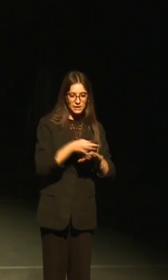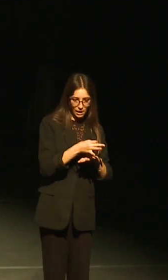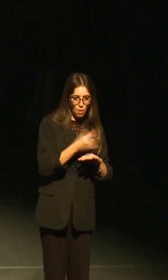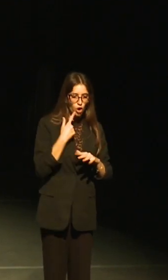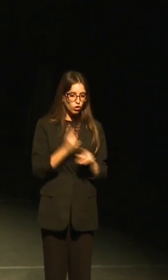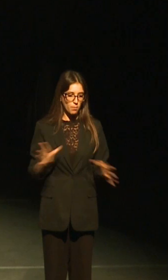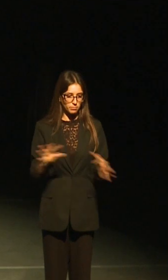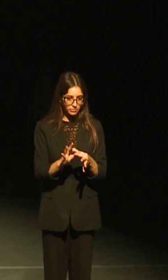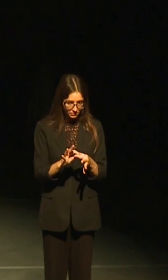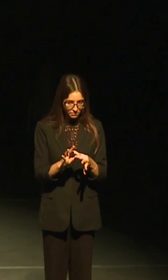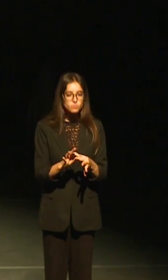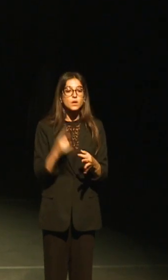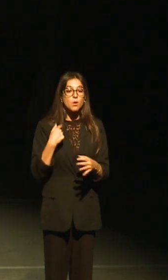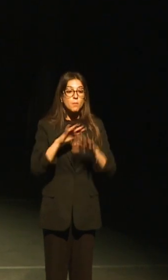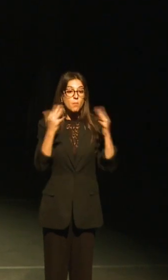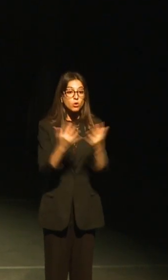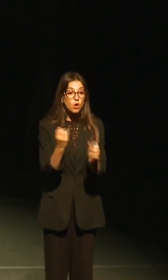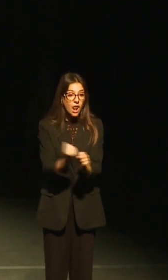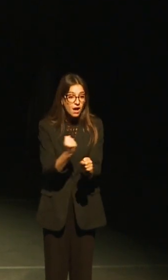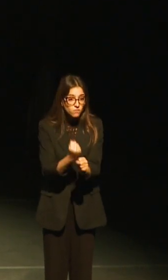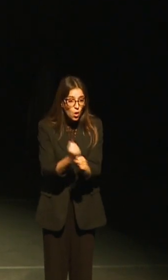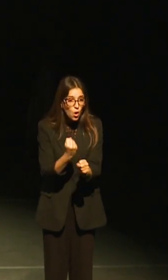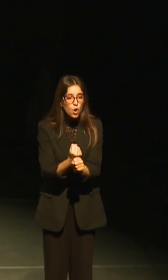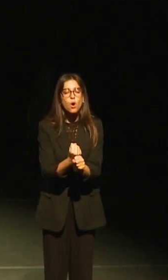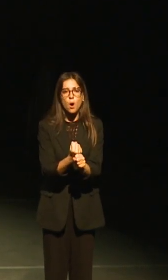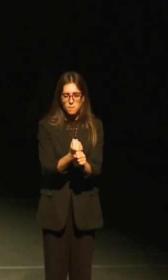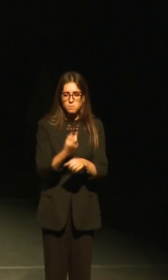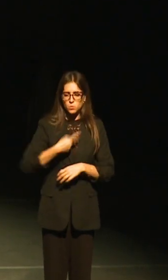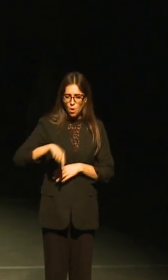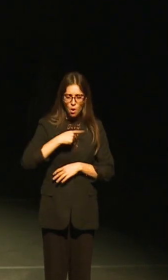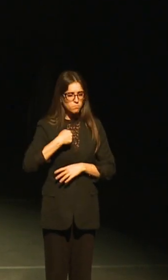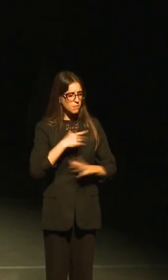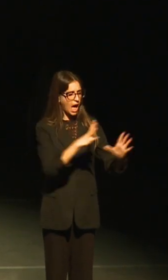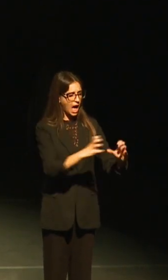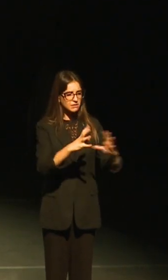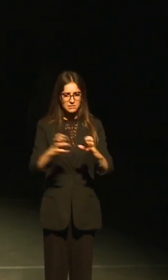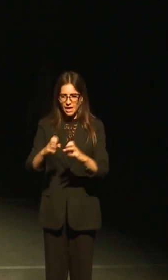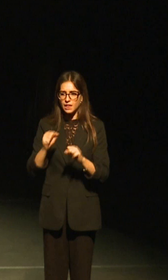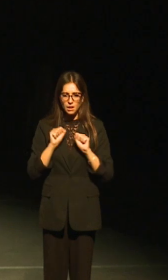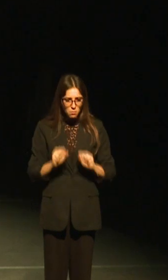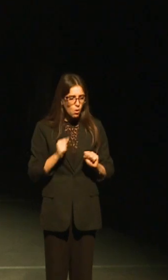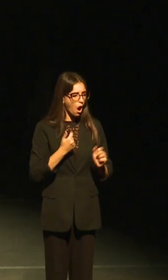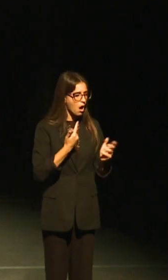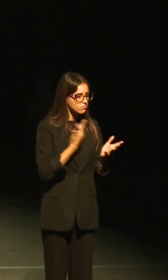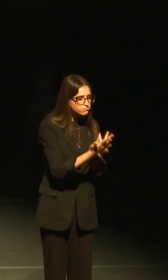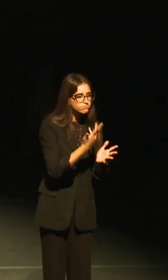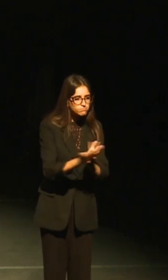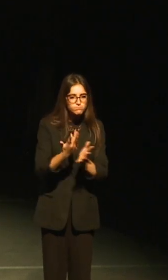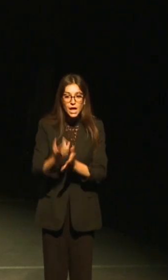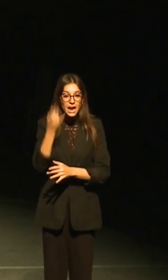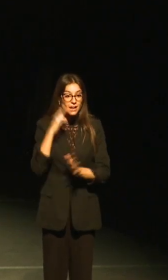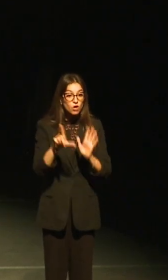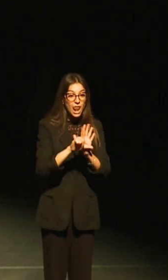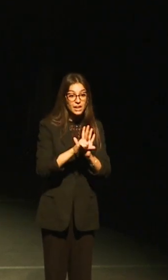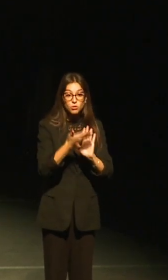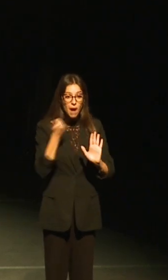stabilito che tu del mondo del lavoro tante cose che noi dicevamo le aziende che potevano fare in assenza di una legge sono diventate cose